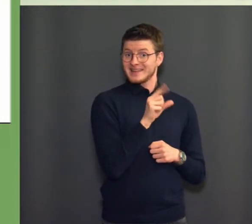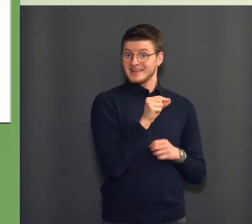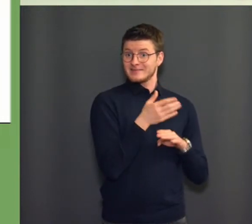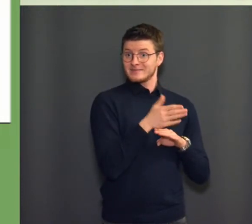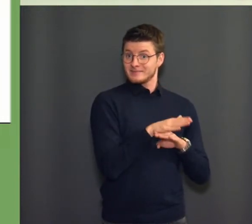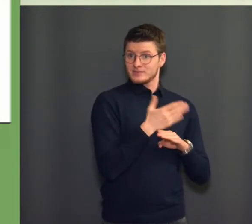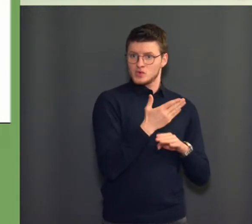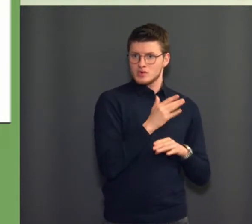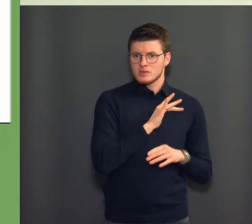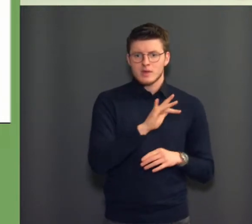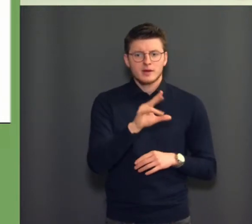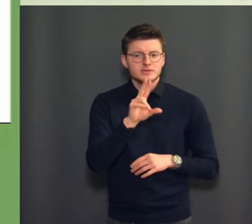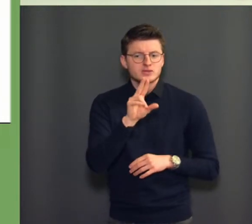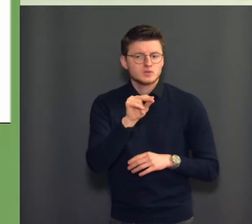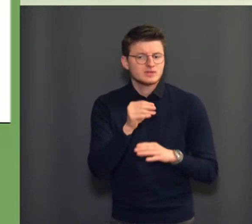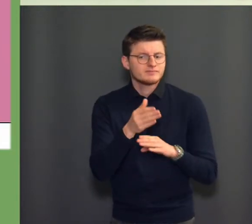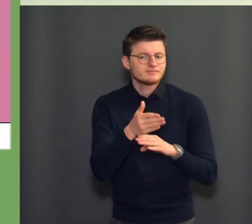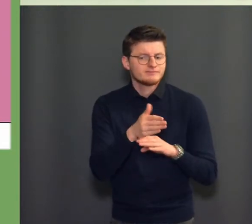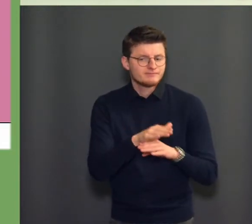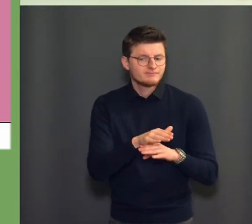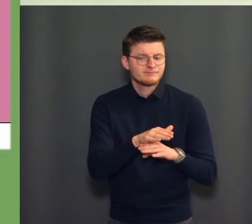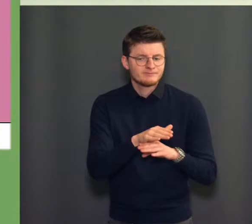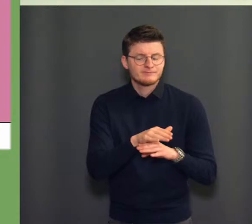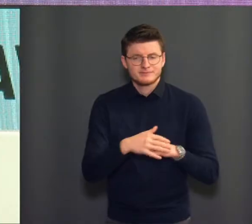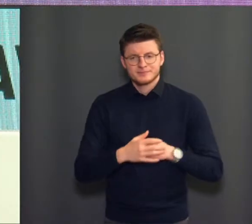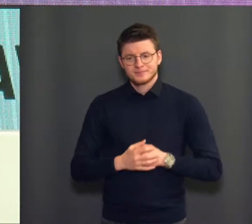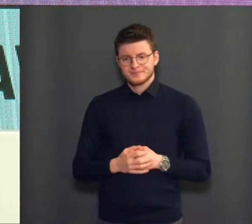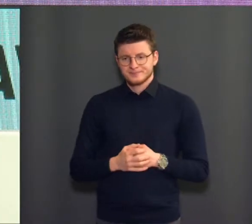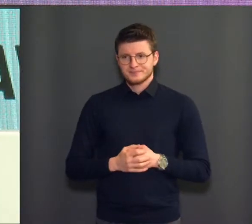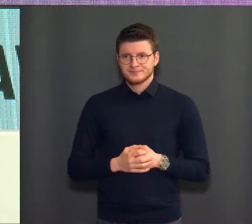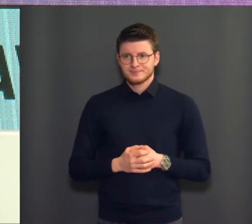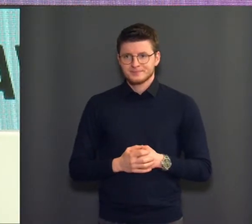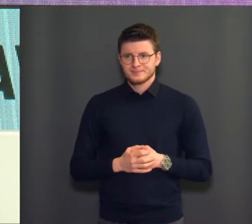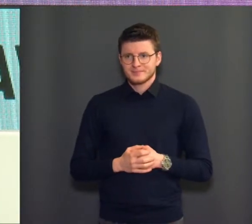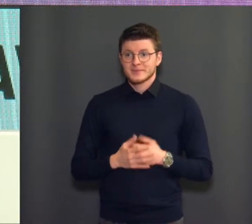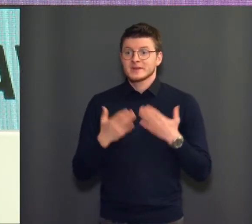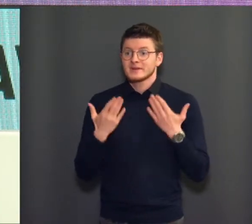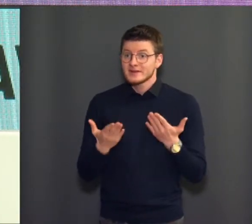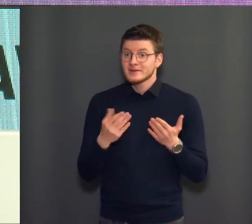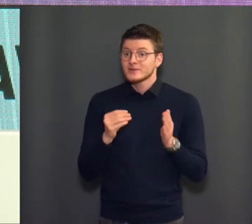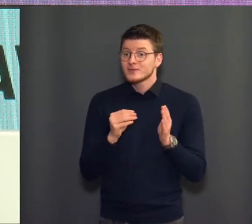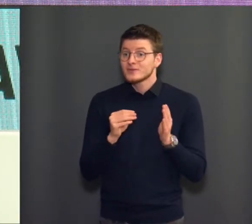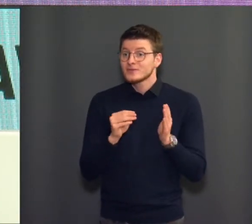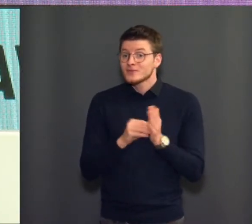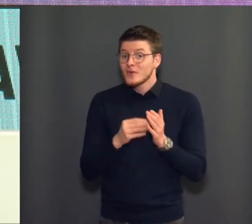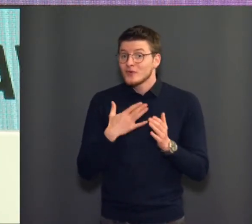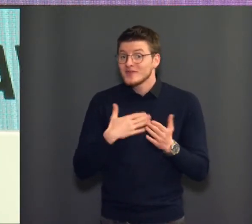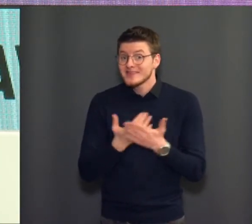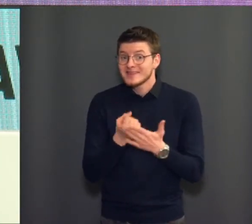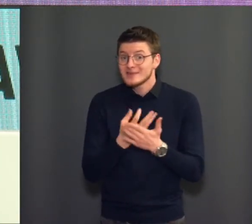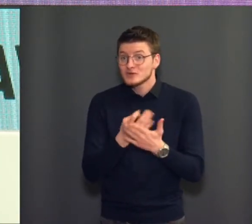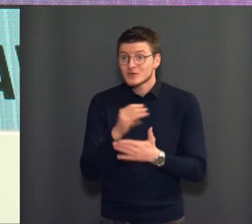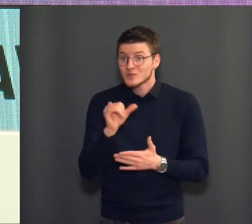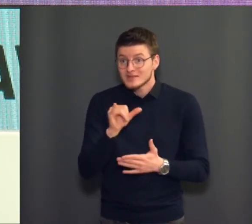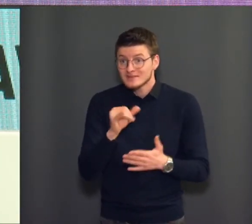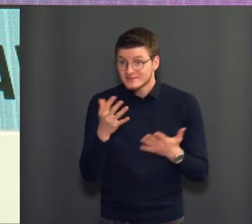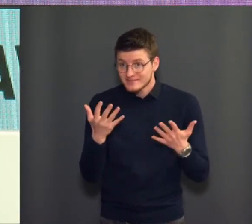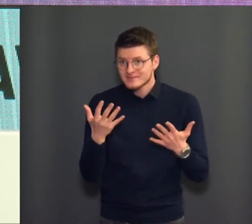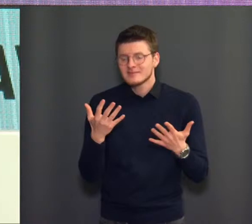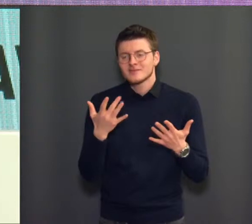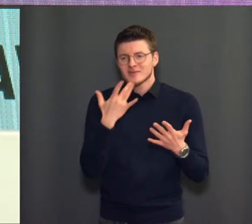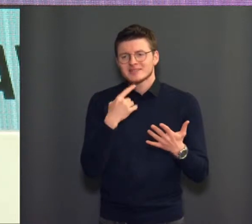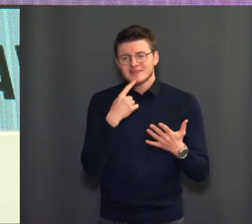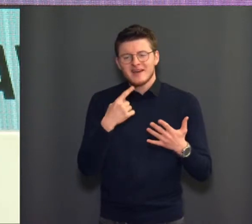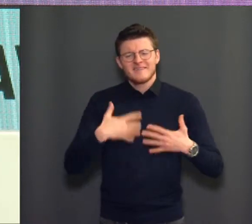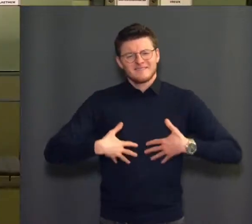En met dit betere nieuws zou ik willen afsluiten en u alvast een fijn weekend willen toewensen. Dank u voor uw aandacht.